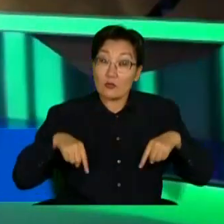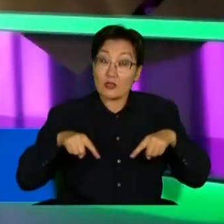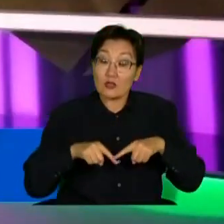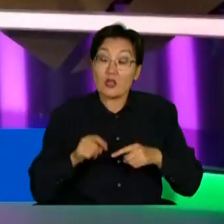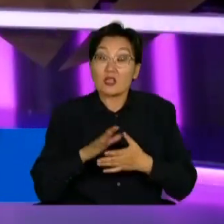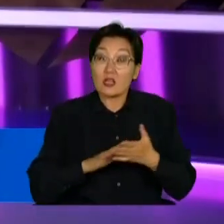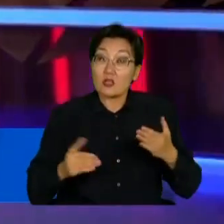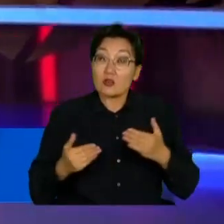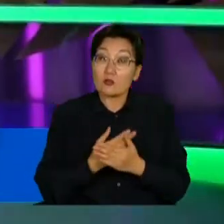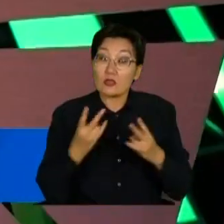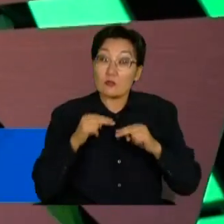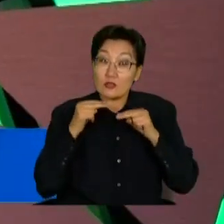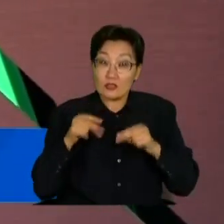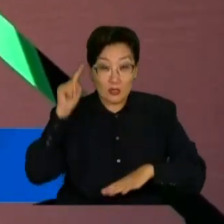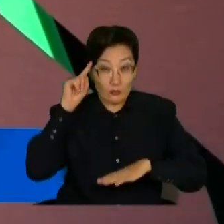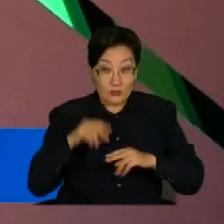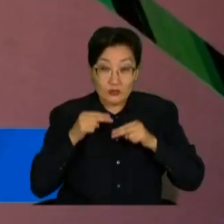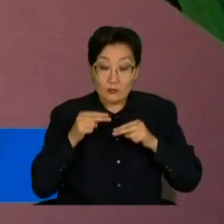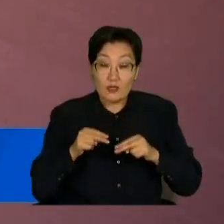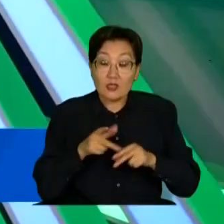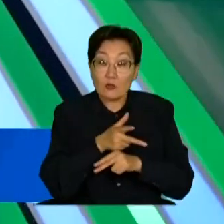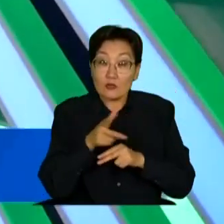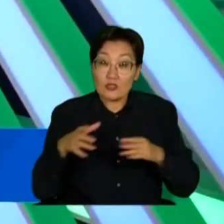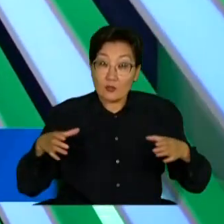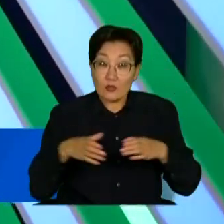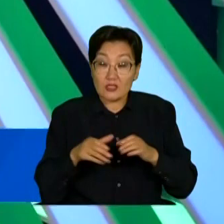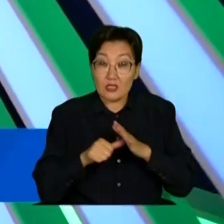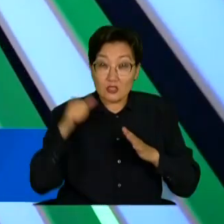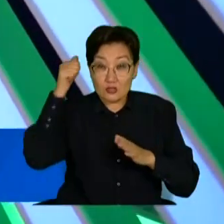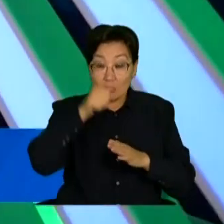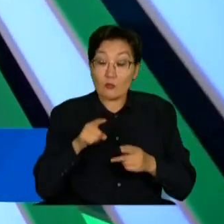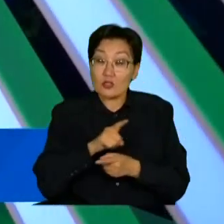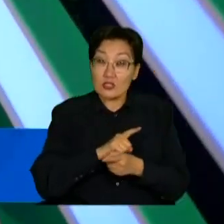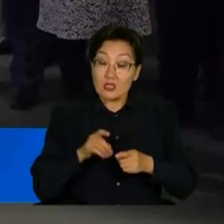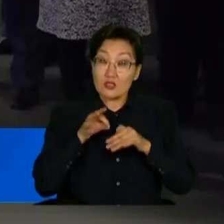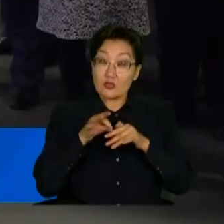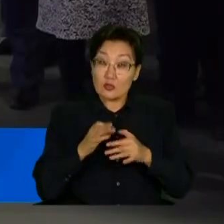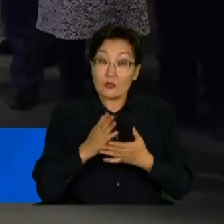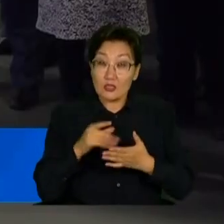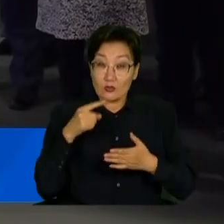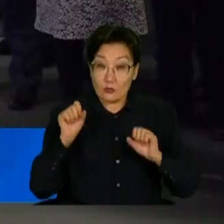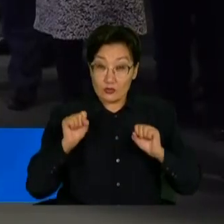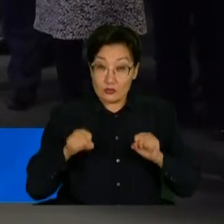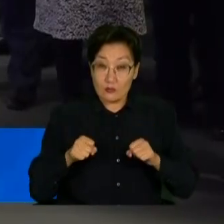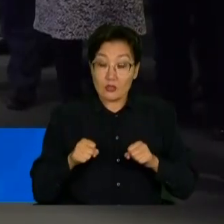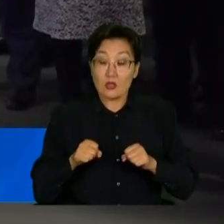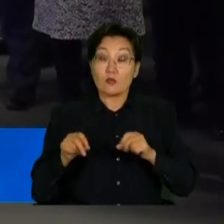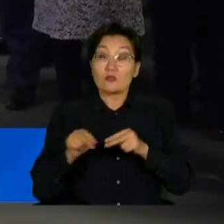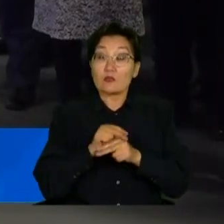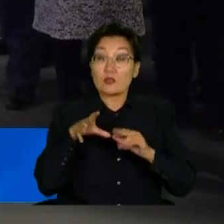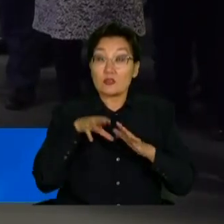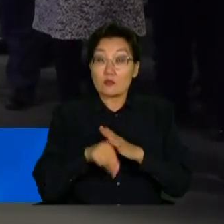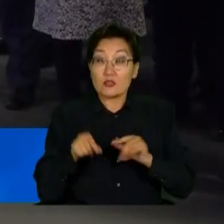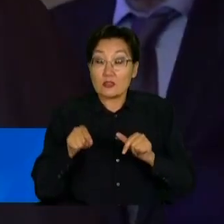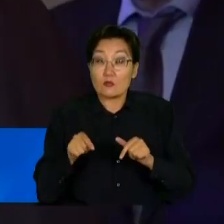мән берді. Әкім назарына ұсынылған түсірілім кешені 6 жылдан соң модернизацияланып жатқанын айта кету керек. Реконструкция аясында